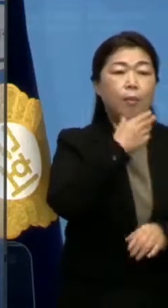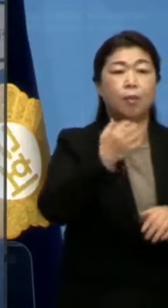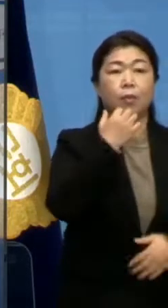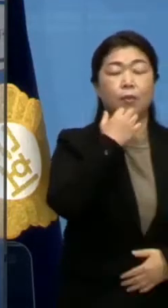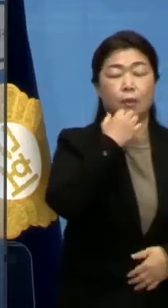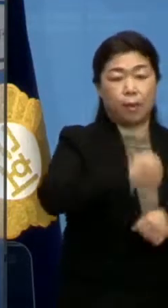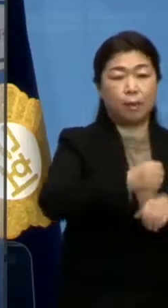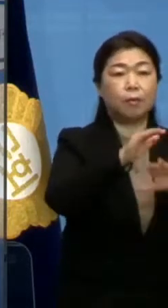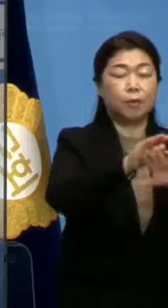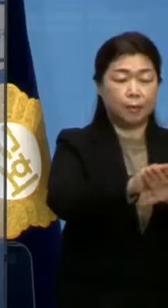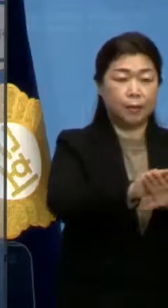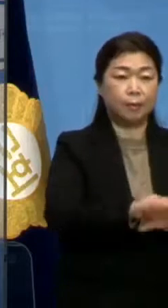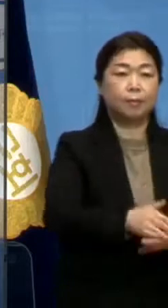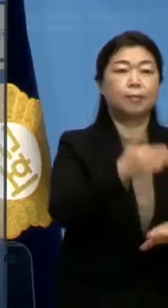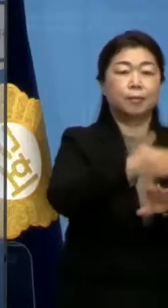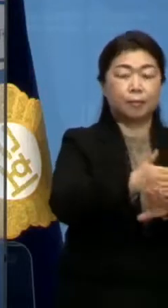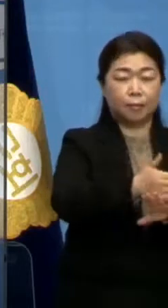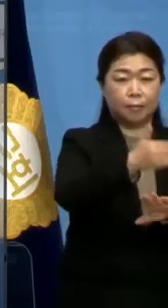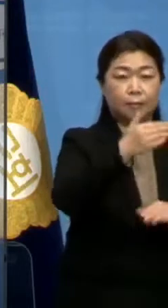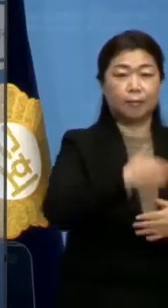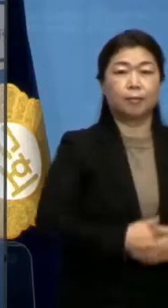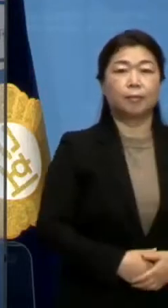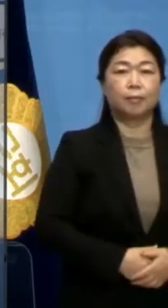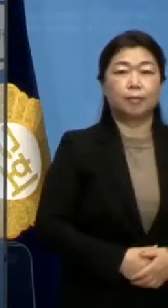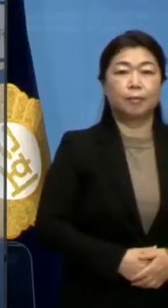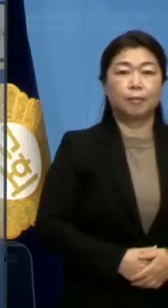만들어 가겠습니다 감사합니다